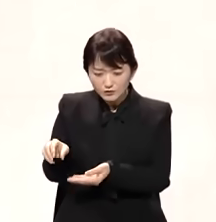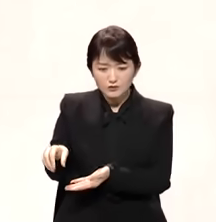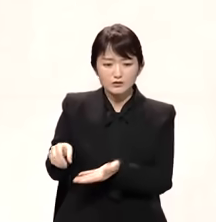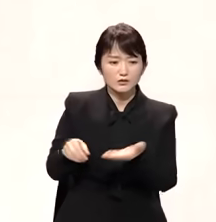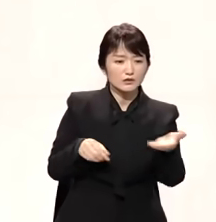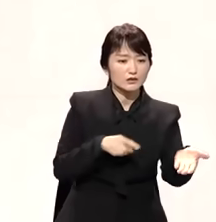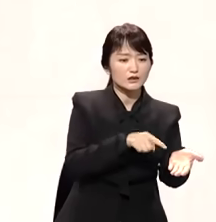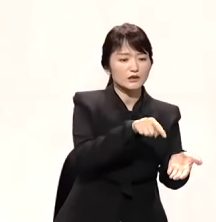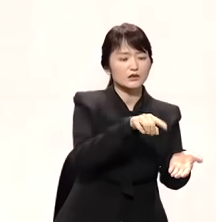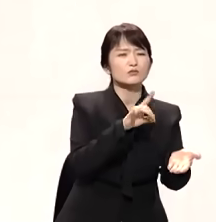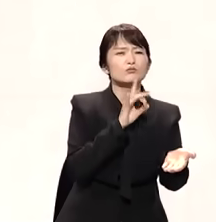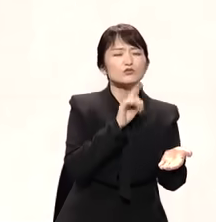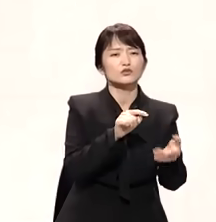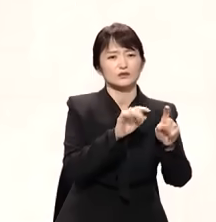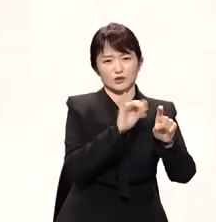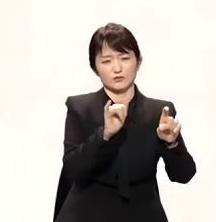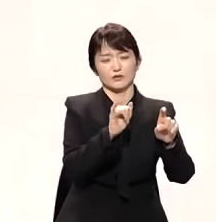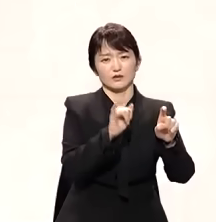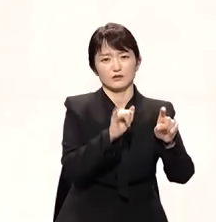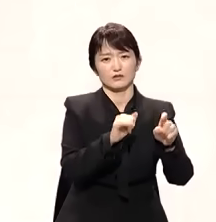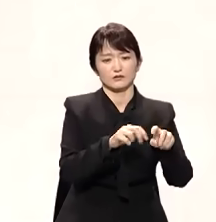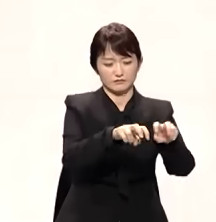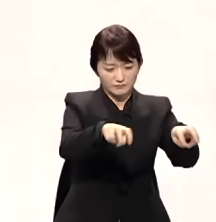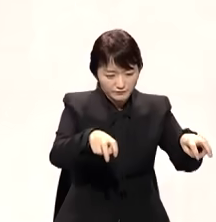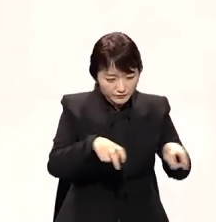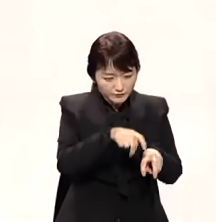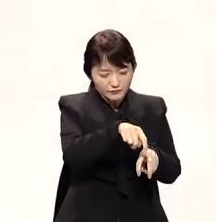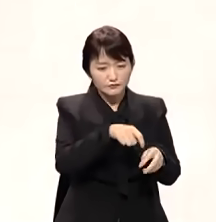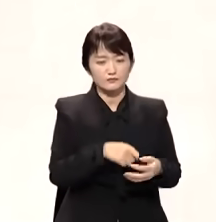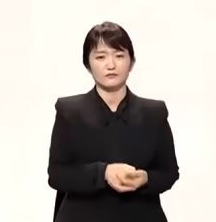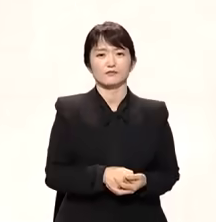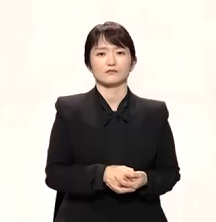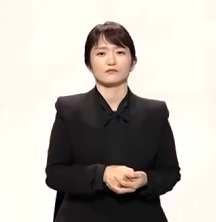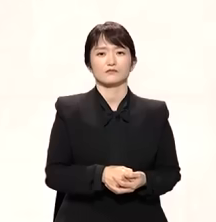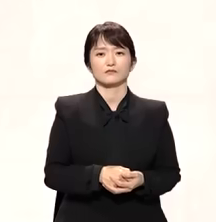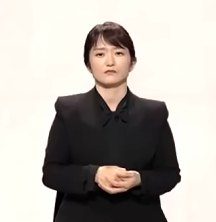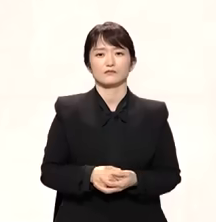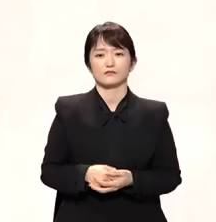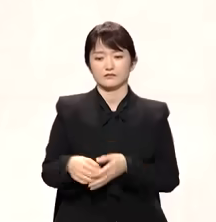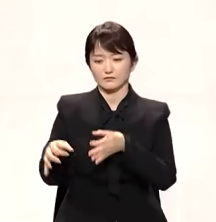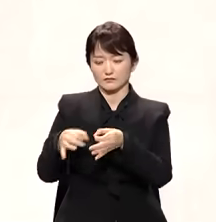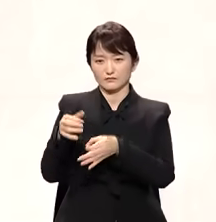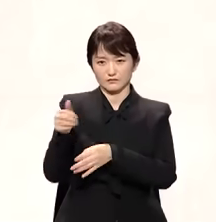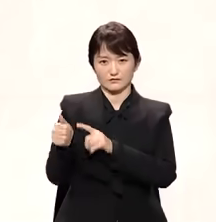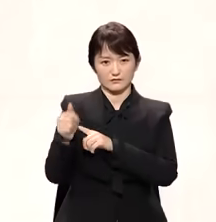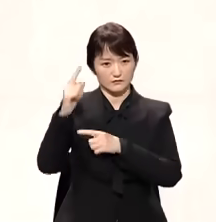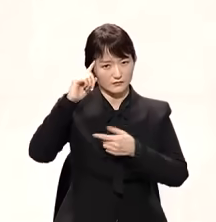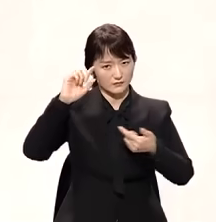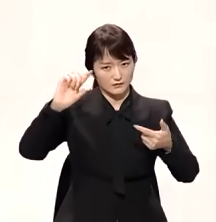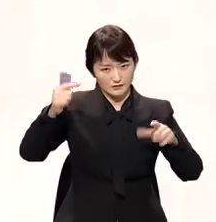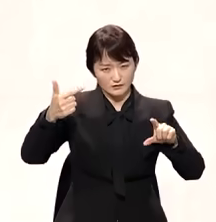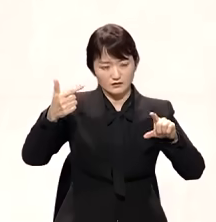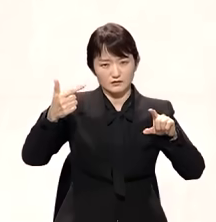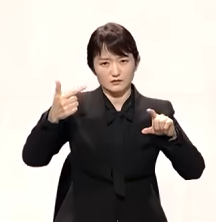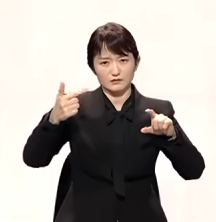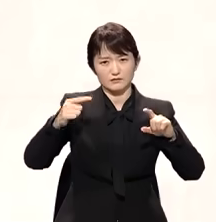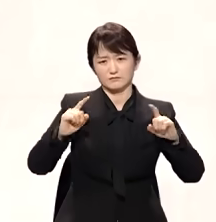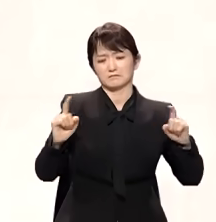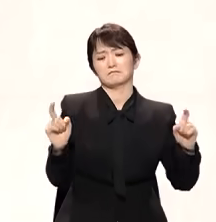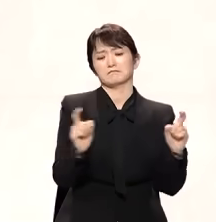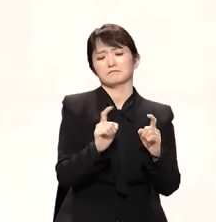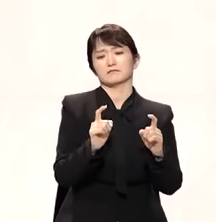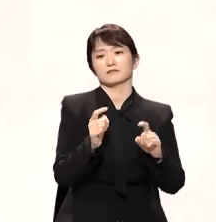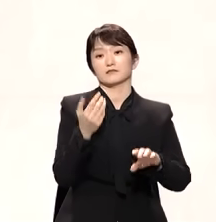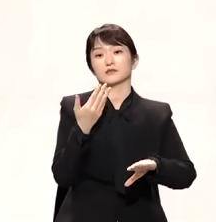테이블이 유일했다 그래서 결국엔 그 영명 테이블하고이 회집 사장님하고 이런 의견 차이 다툼을 마치